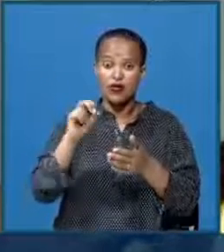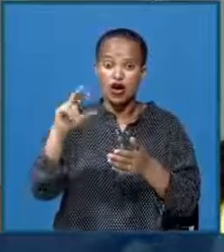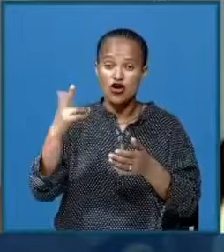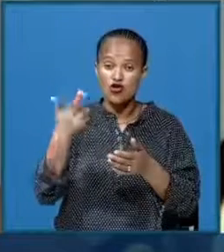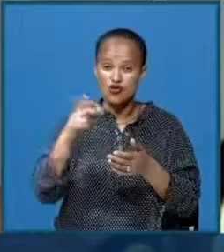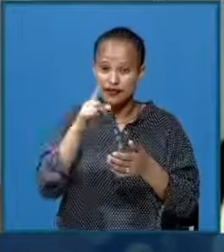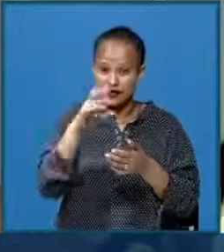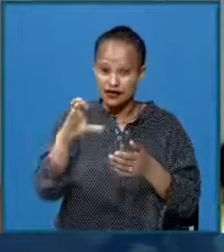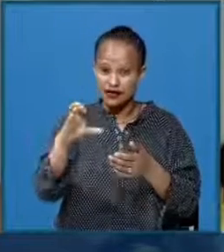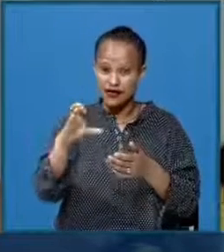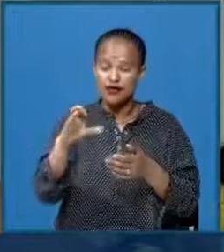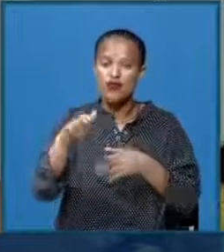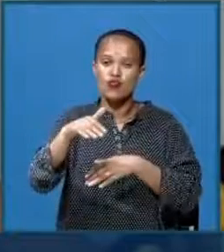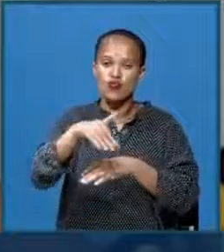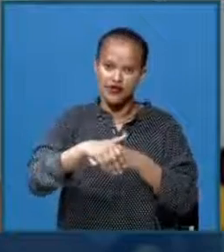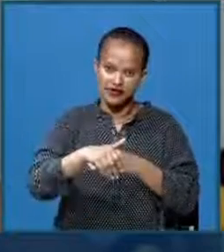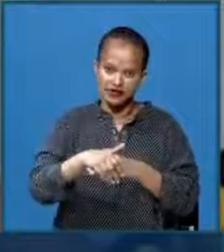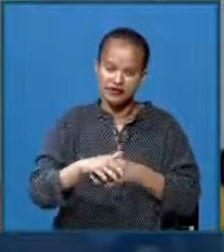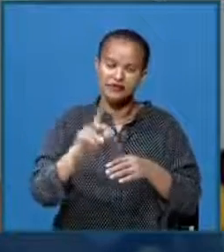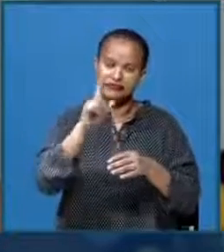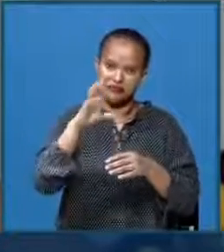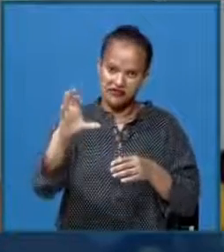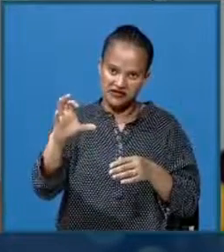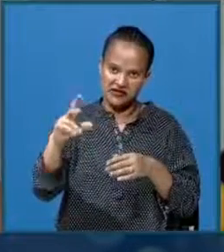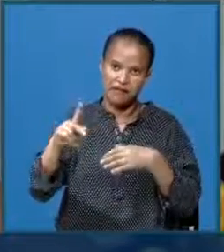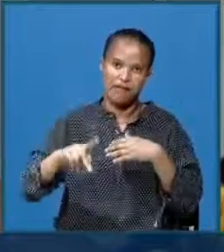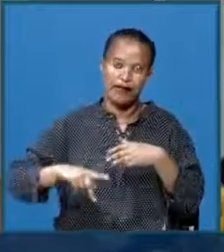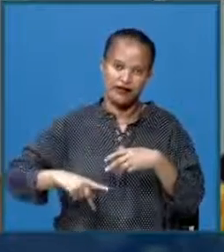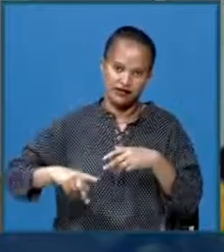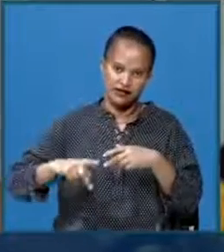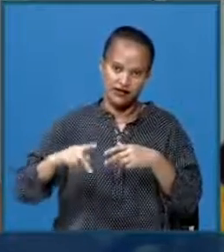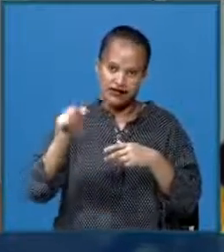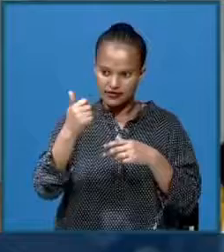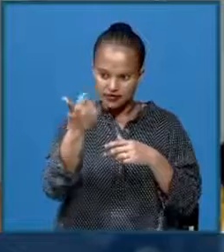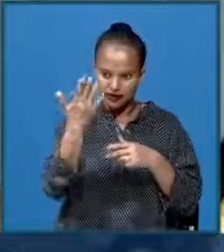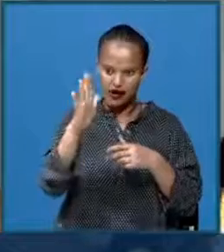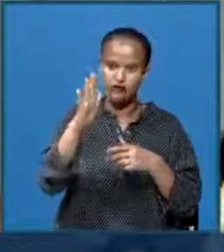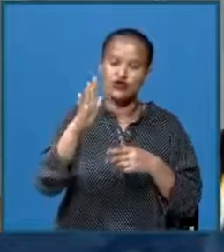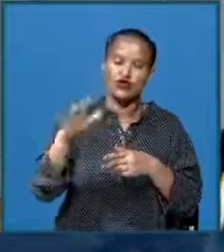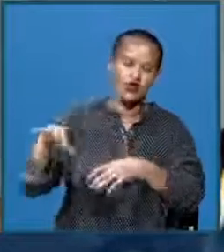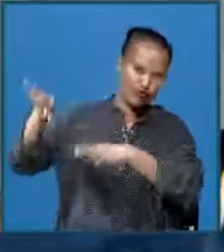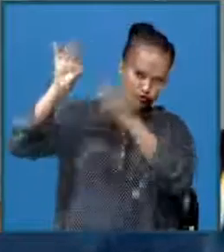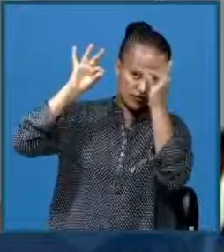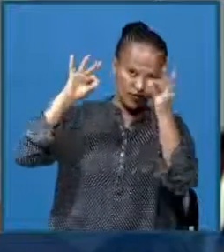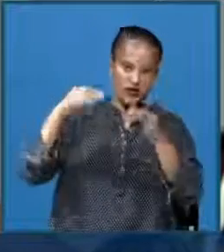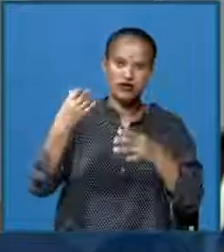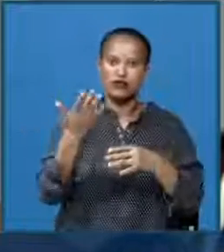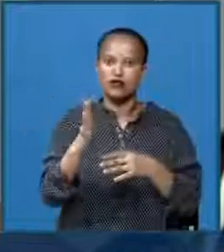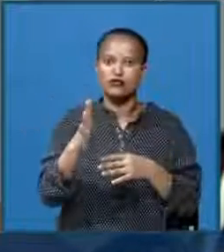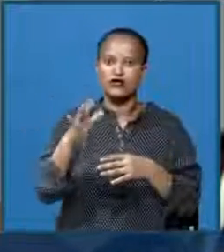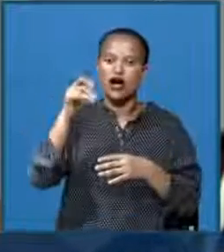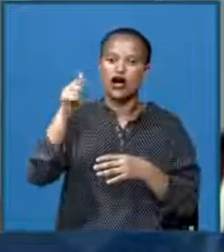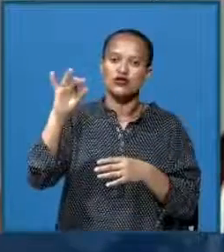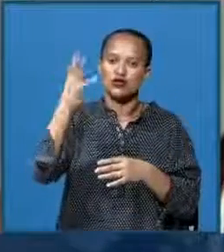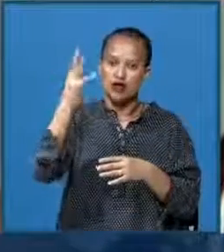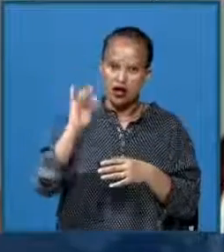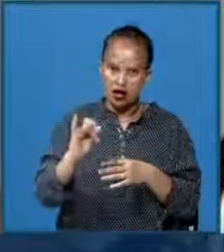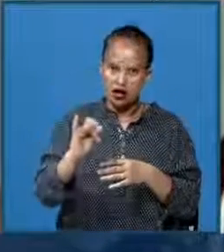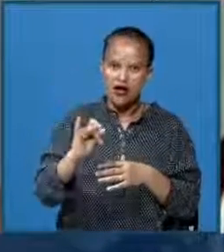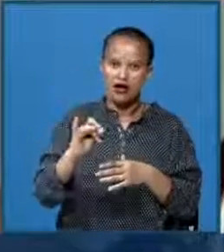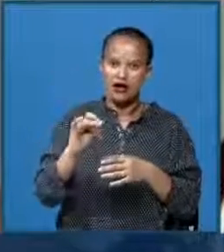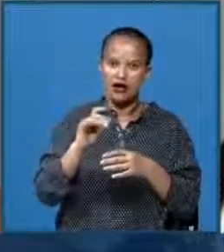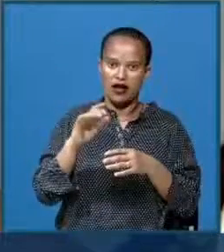ሚእቲ ሞዴስ ሚእቲ ፓንቲ 15 ኮቦርታ 15 ኣንሰላ ናይ